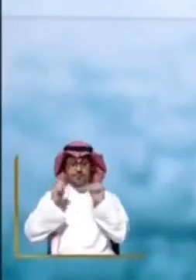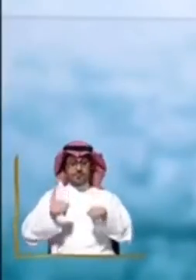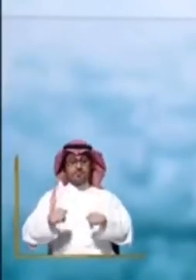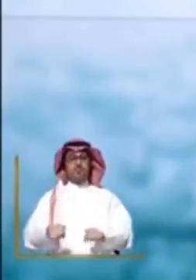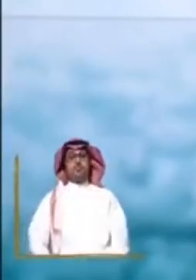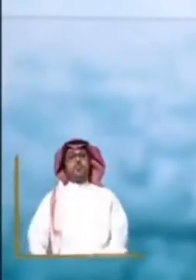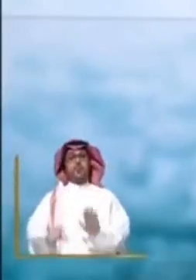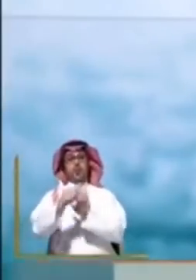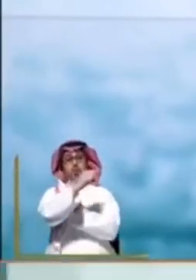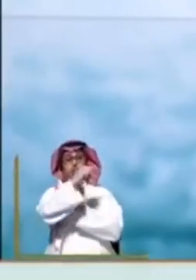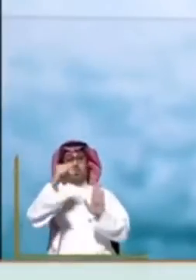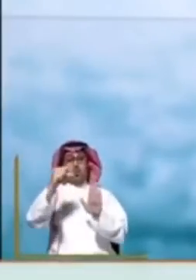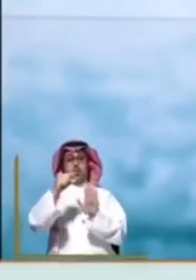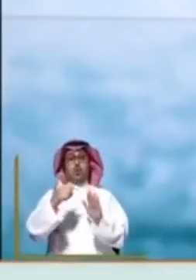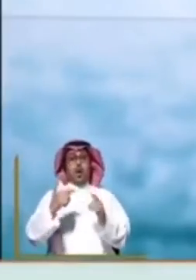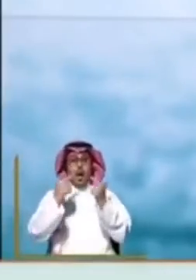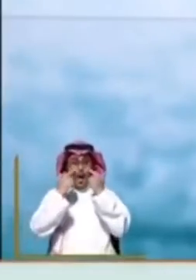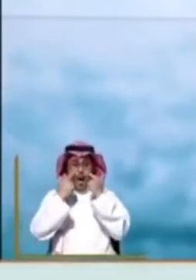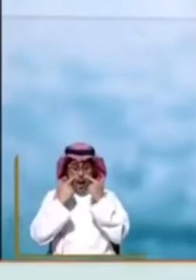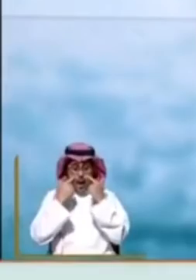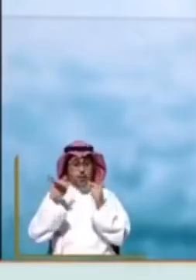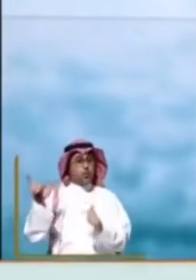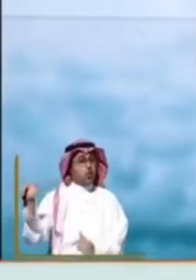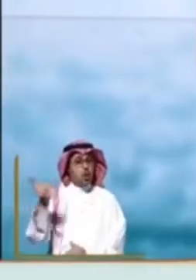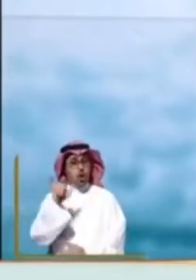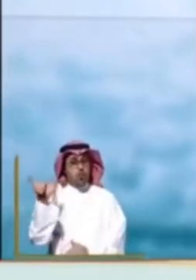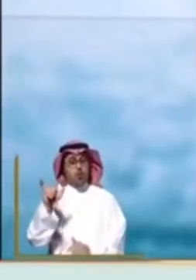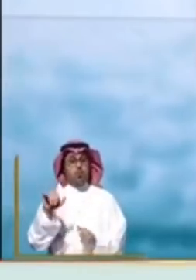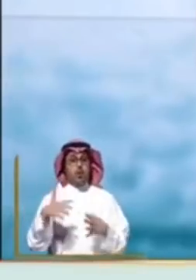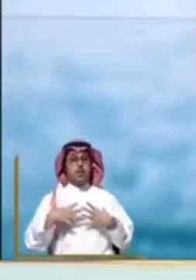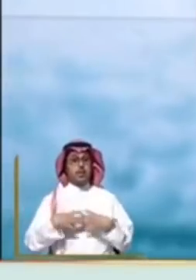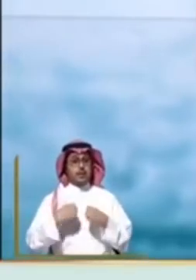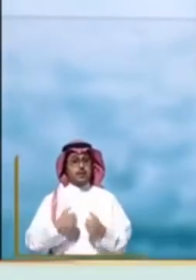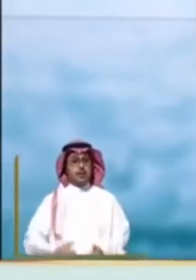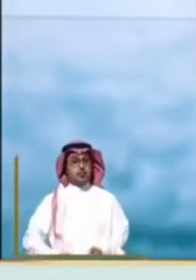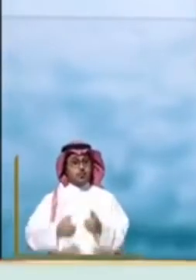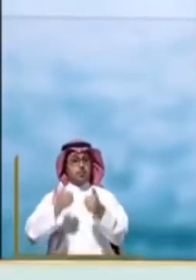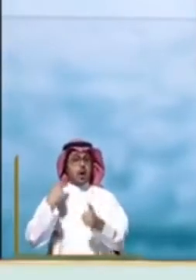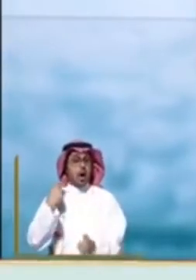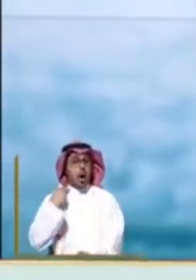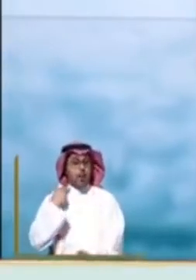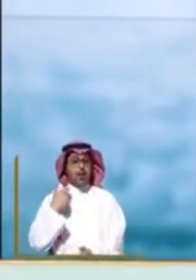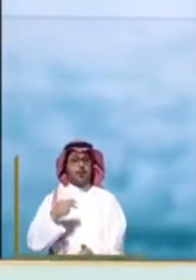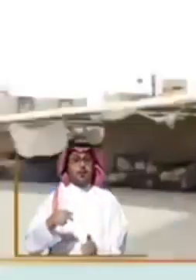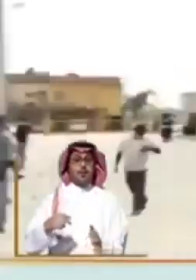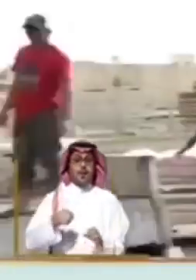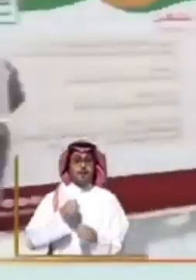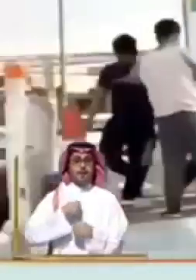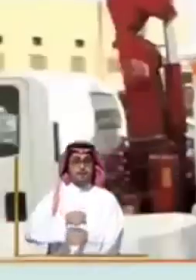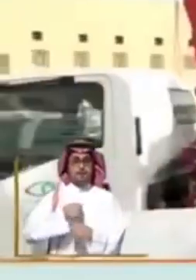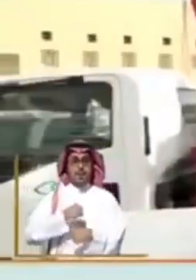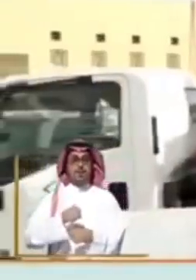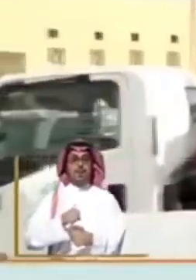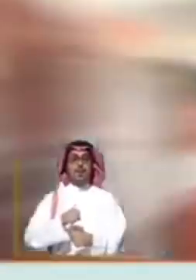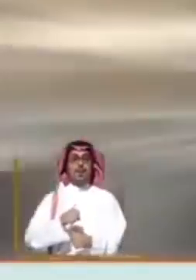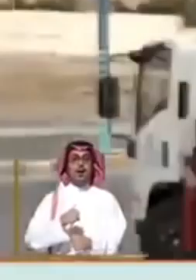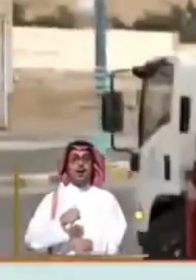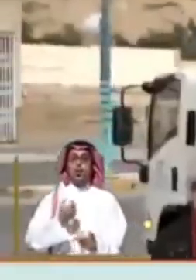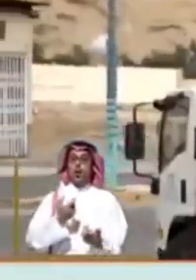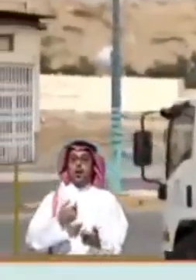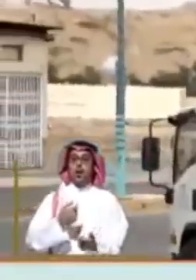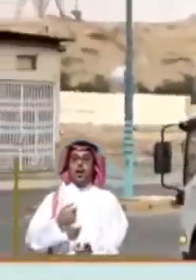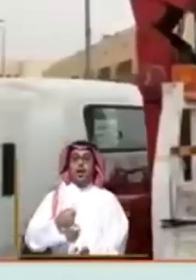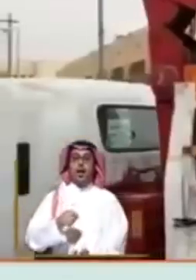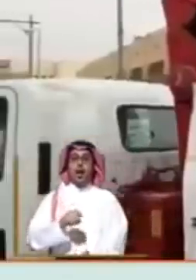وتحت شعار لأن حياتكم تهمنا ولأن صحتكم أمانة، أنهت بلدية محافظة حوطة بني تميم